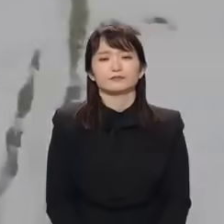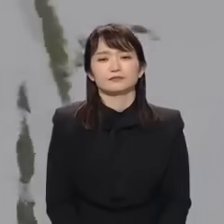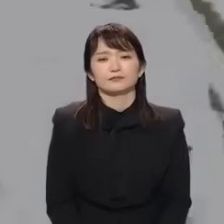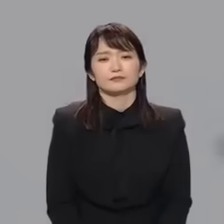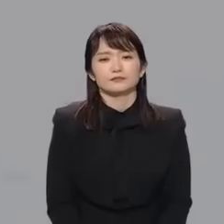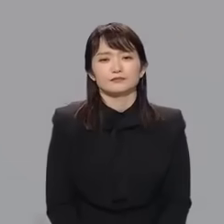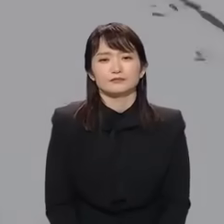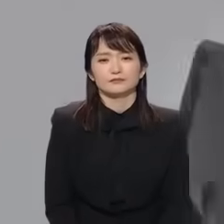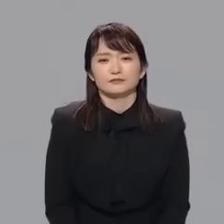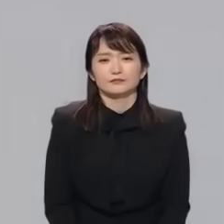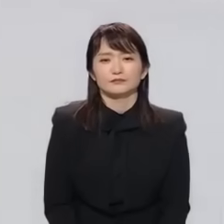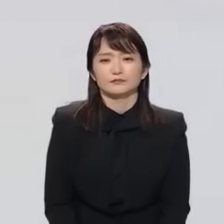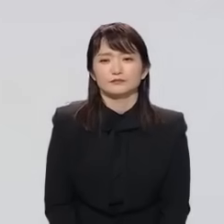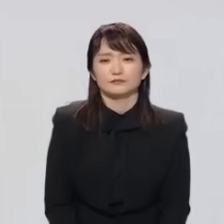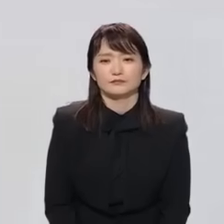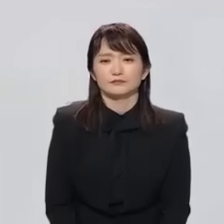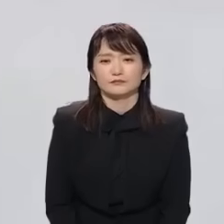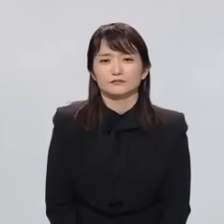들어보시죠.